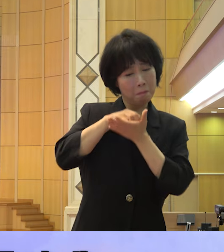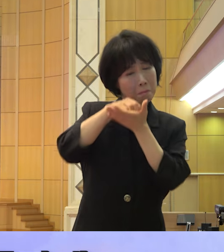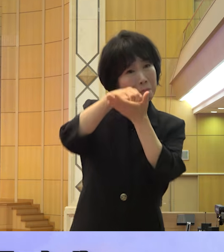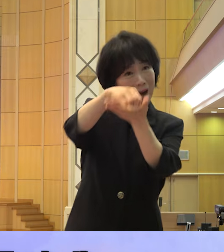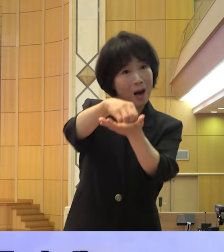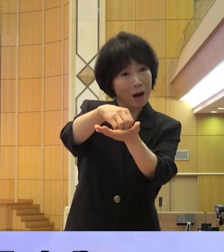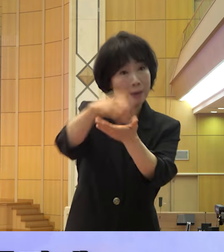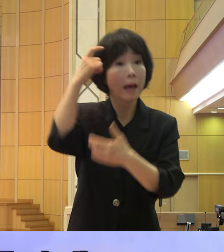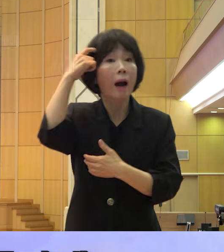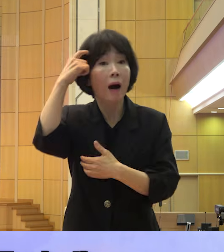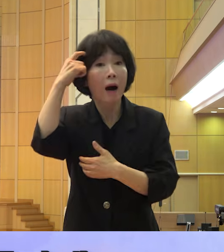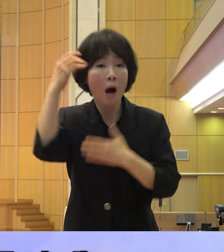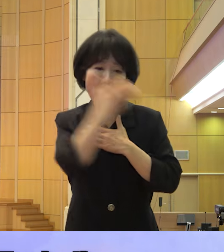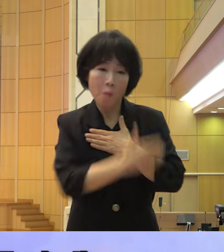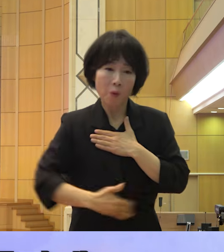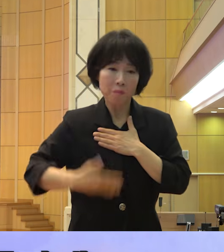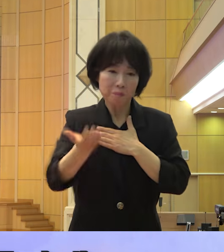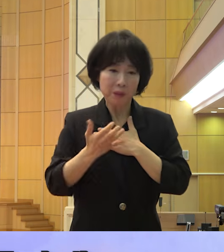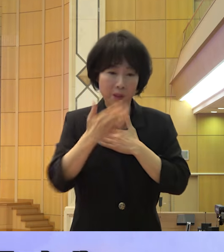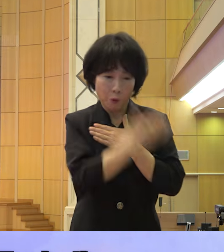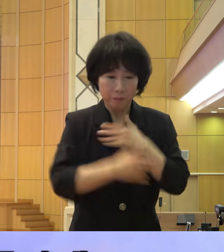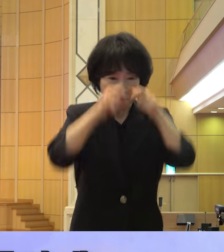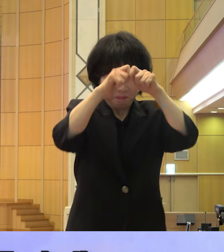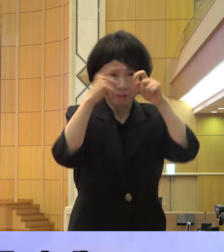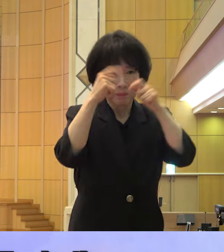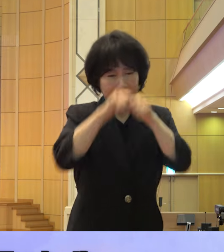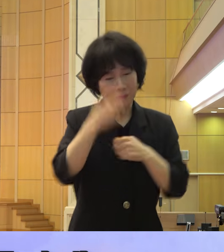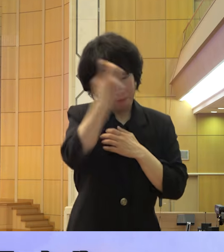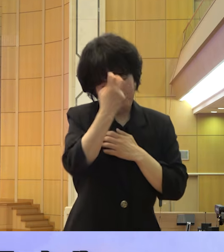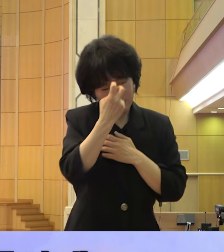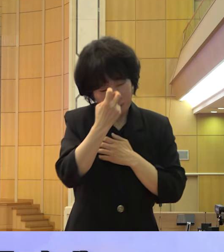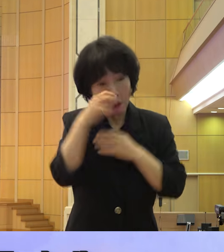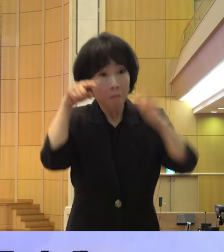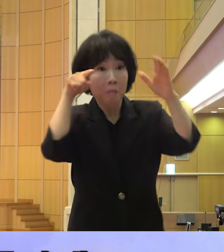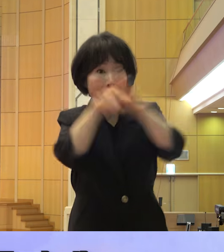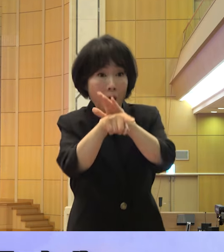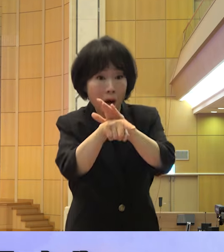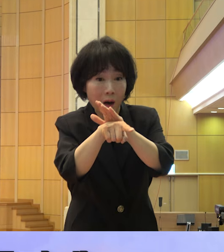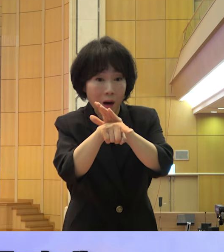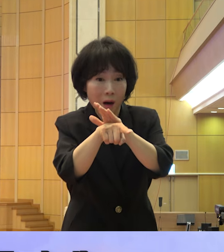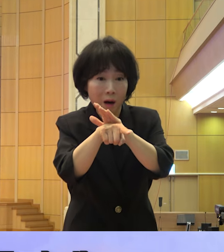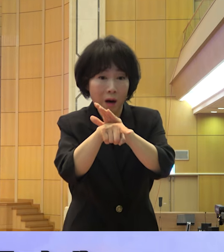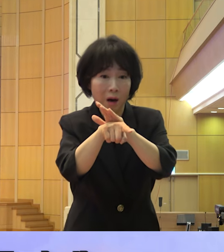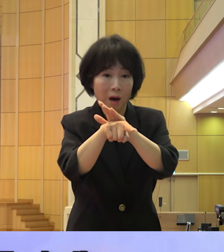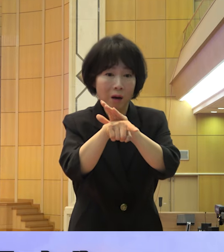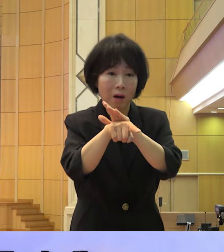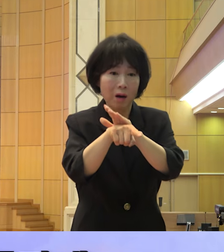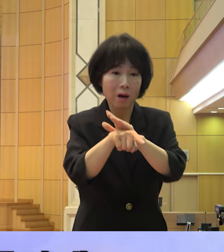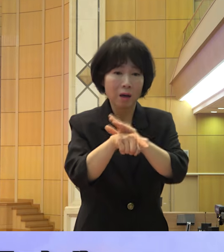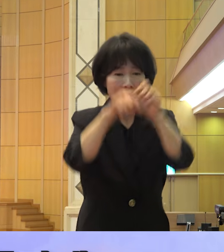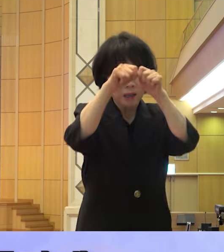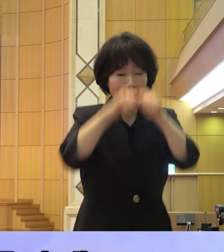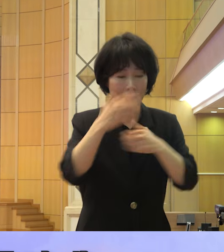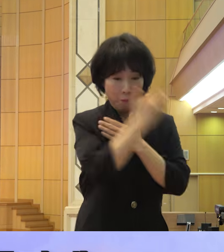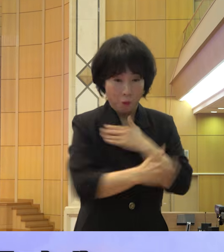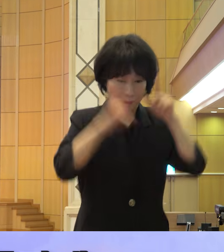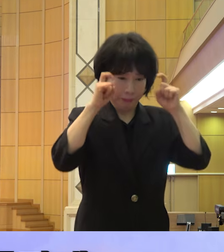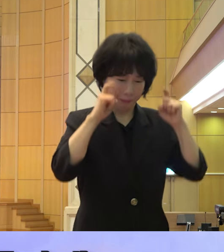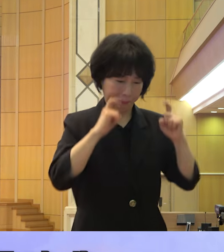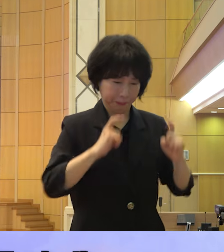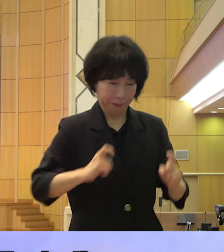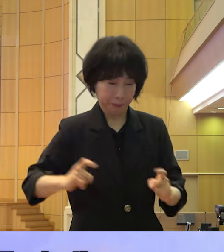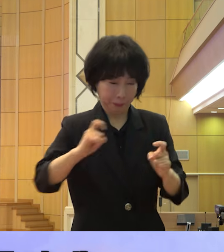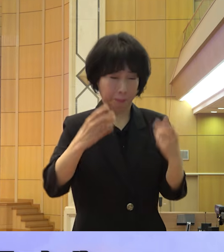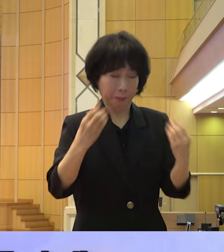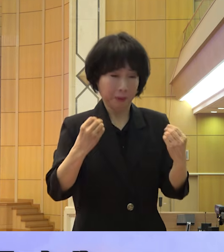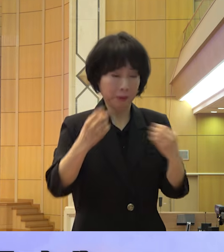신체검사가 나와가지고 강원도 영월에 가서 신체검사 징병검사 하는데 첫날 뭐 IQ 검사하고 뭐하고 해서 엑스레이 찍어놓고 이튿날